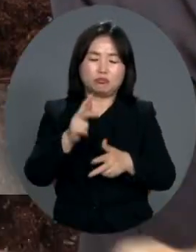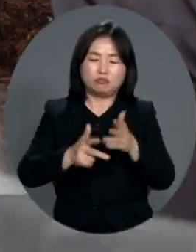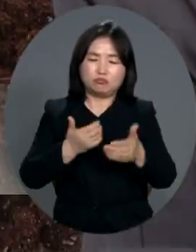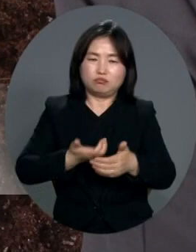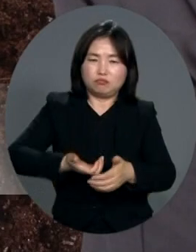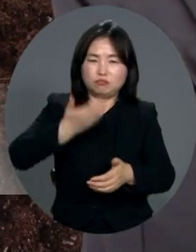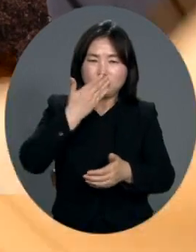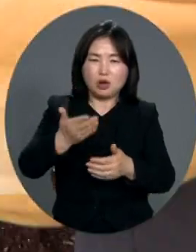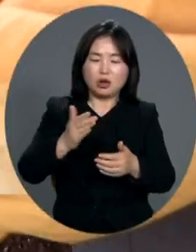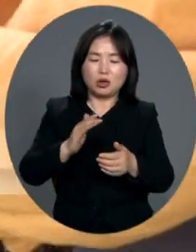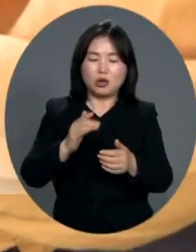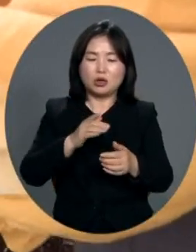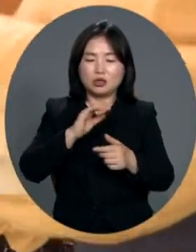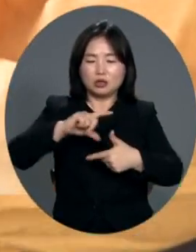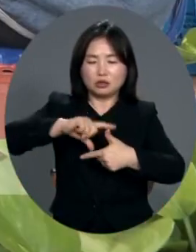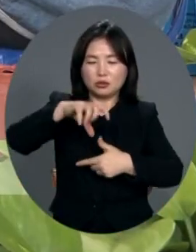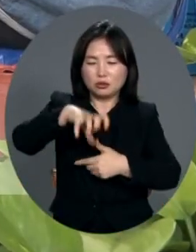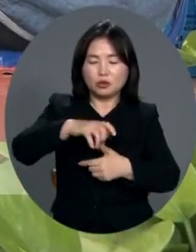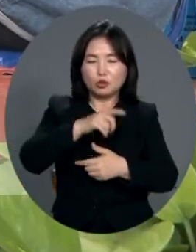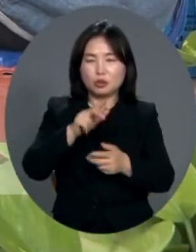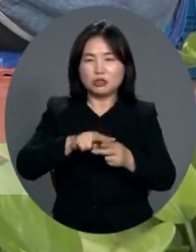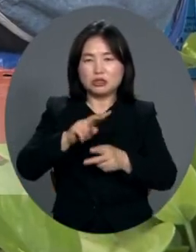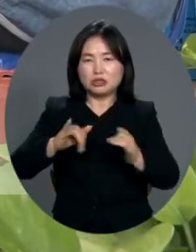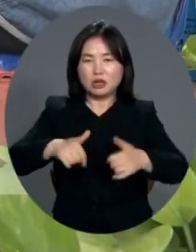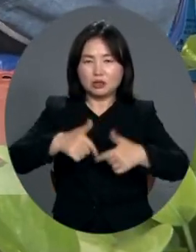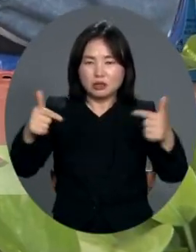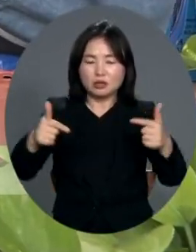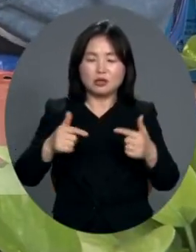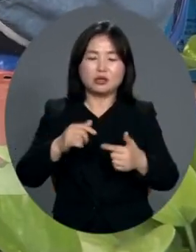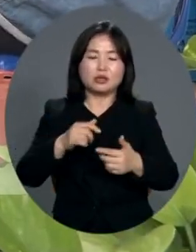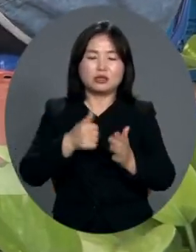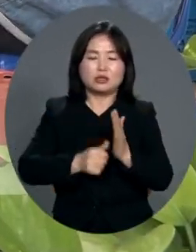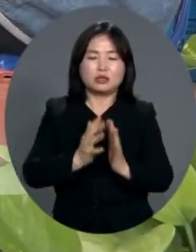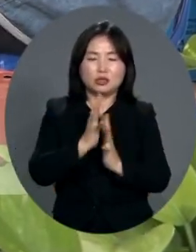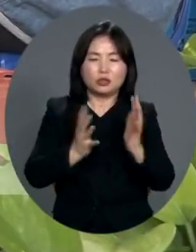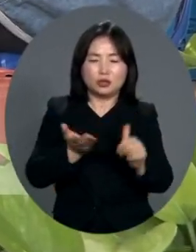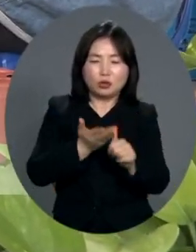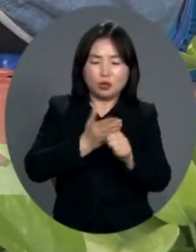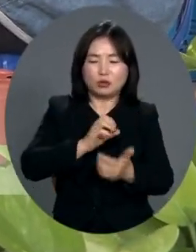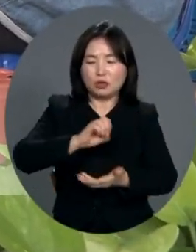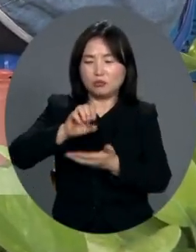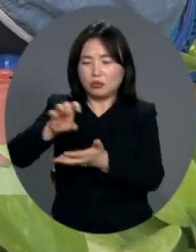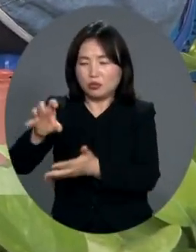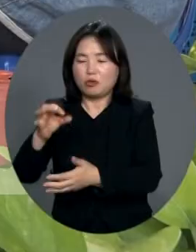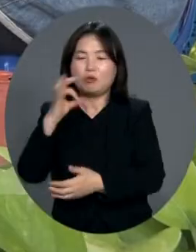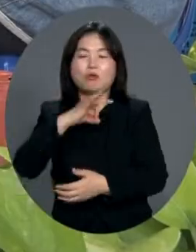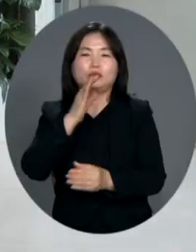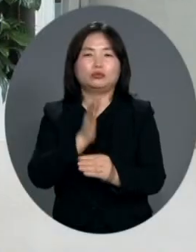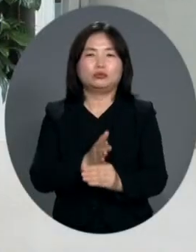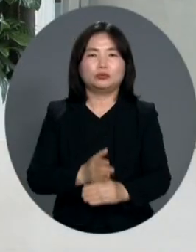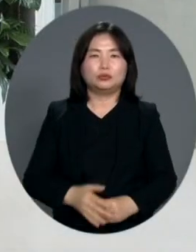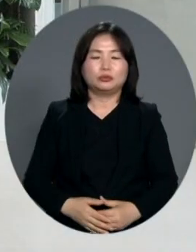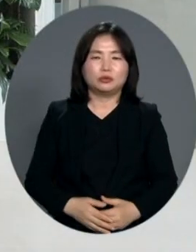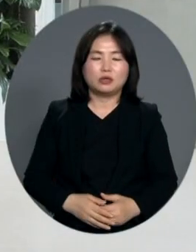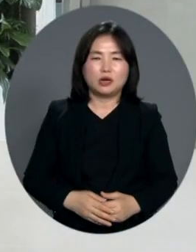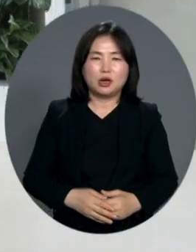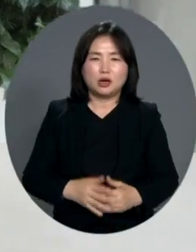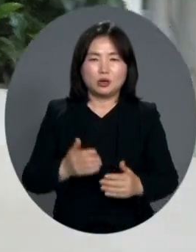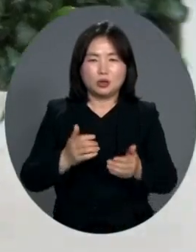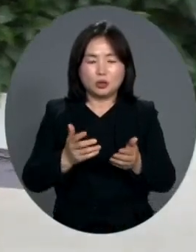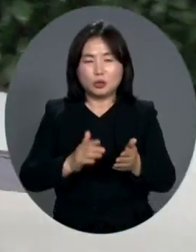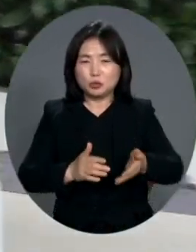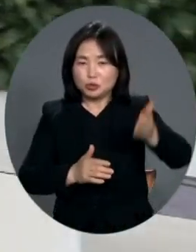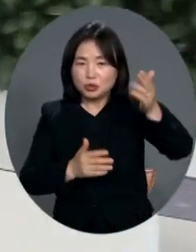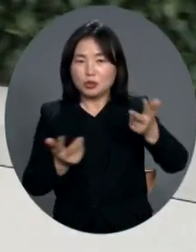경상남도는 노인 일자리 사업으로 식물을 재배 납품하며 성과를 올리고 있습니다. 수직